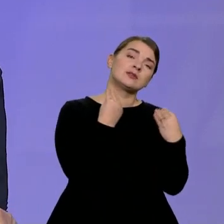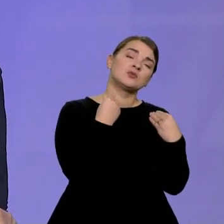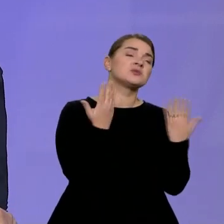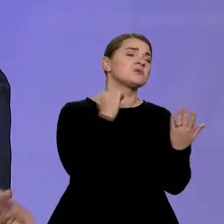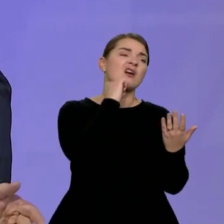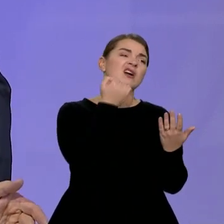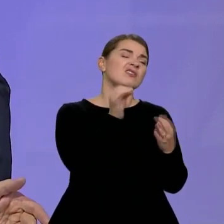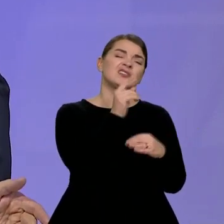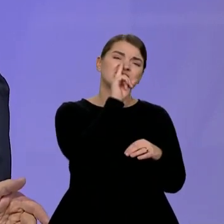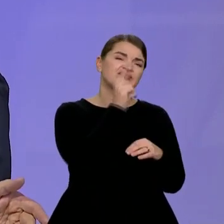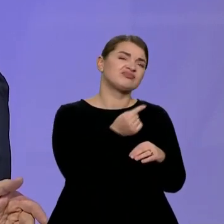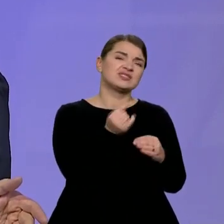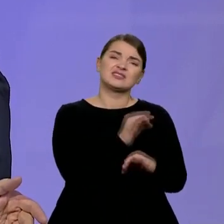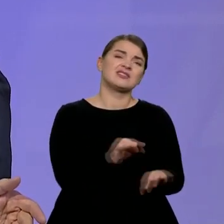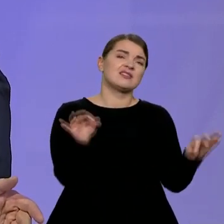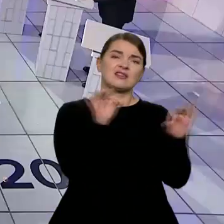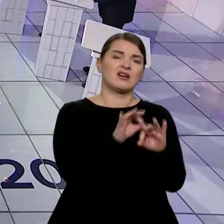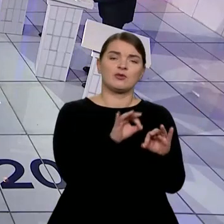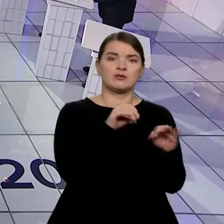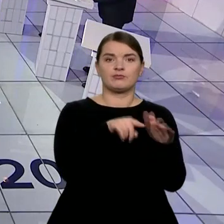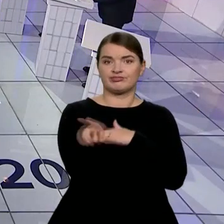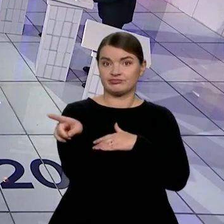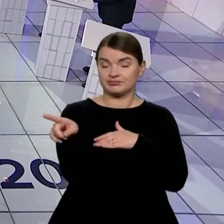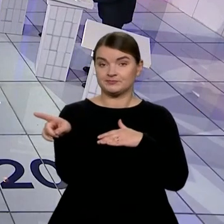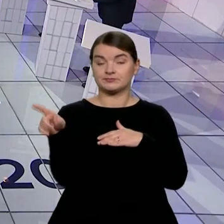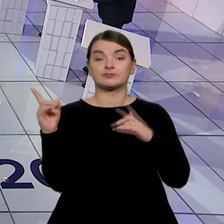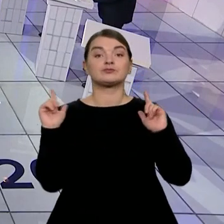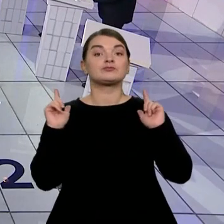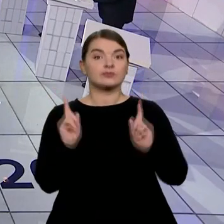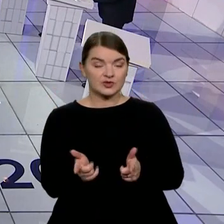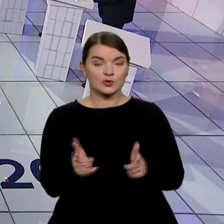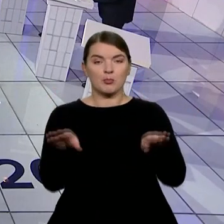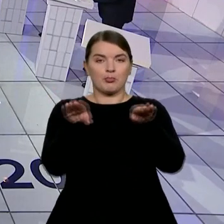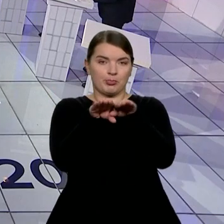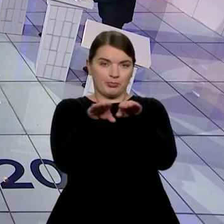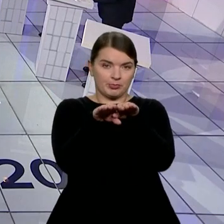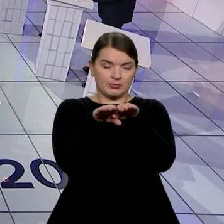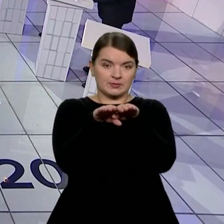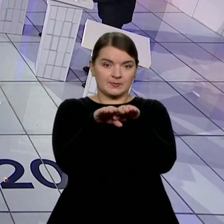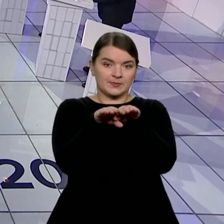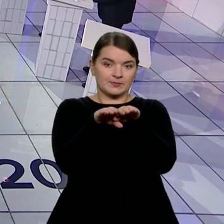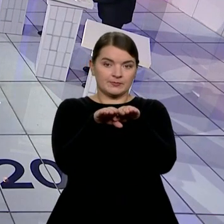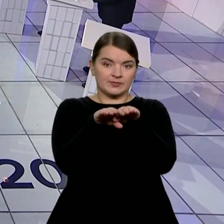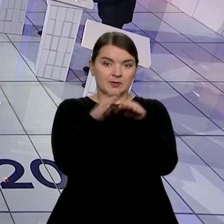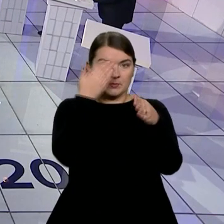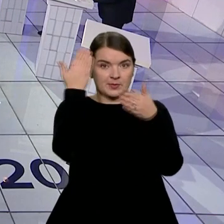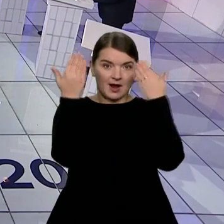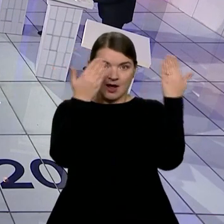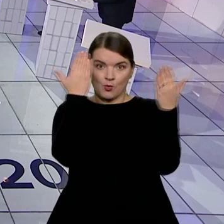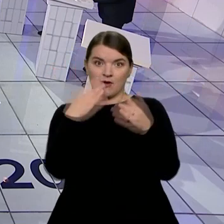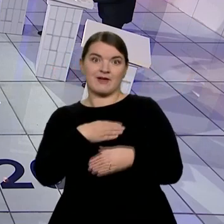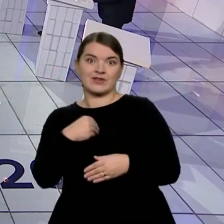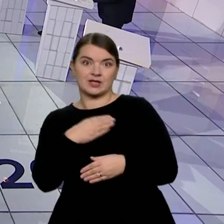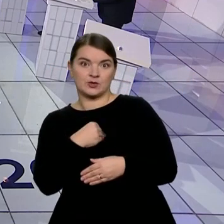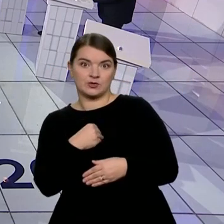veikti. Čia nėra ką veikti jaunimui. Ir iš tikrųjų, na, lyginant, sakykime, galimybę pramogų Vilniuje ir